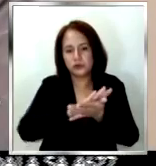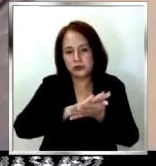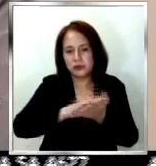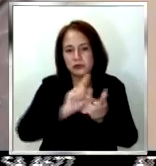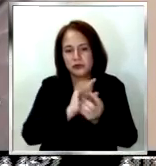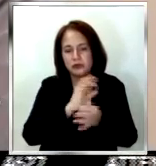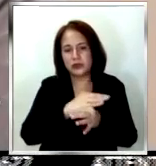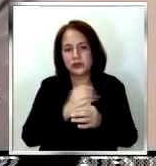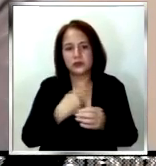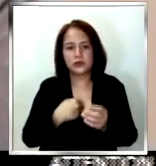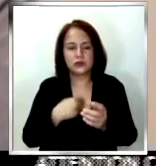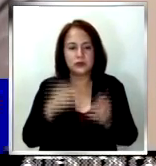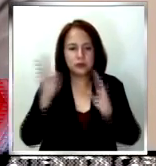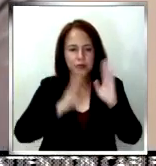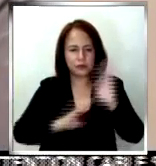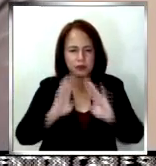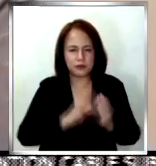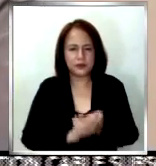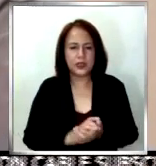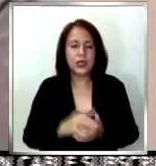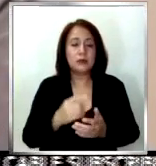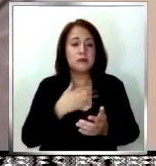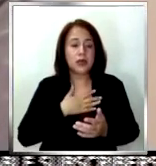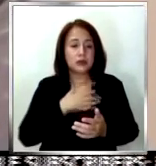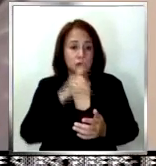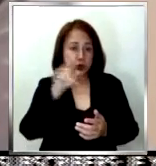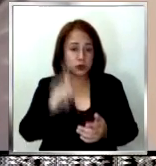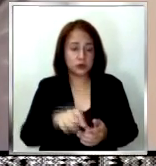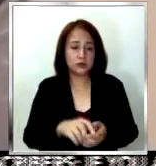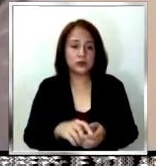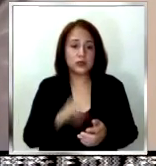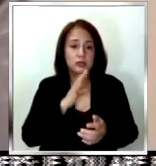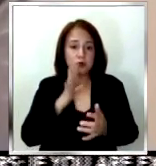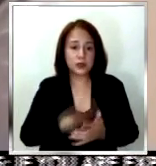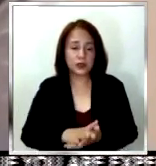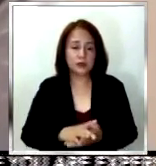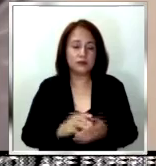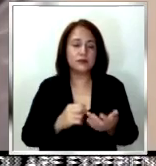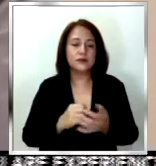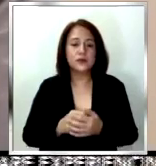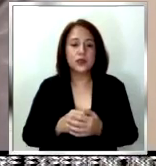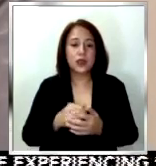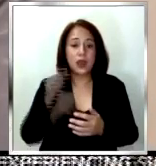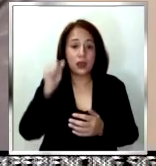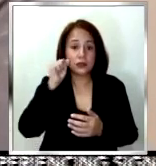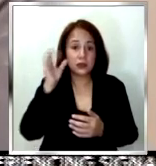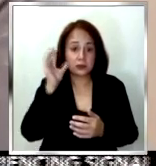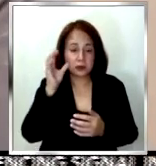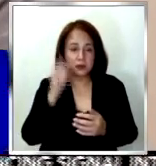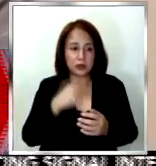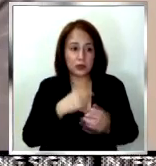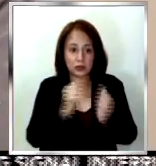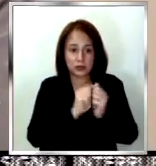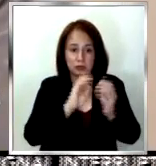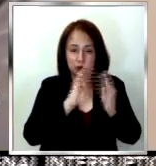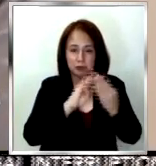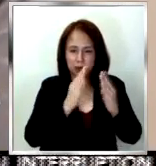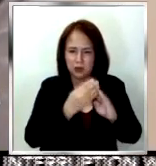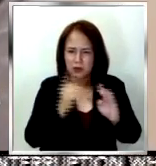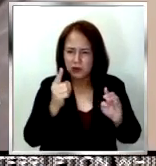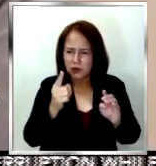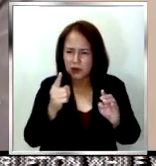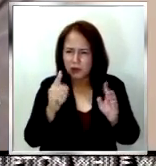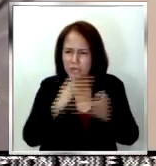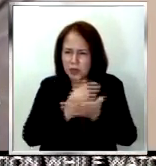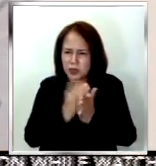Ang mga tanong po kay Speaker Cayetano at sa kanyang barkada, budget ba ito para sa bayan? Or